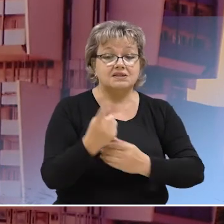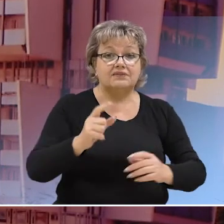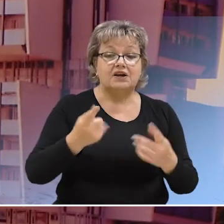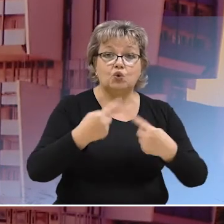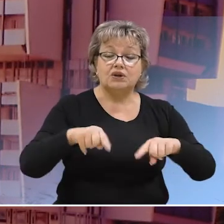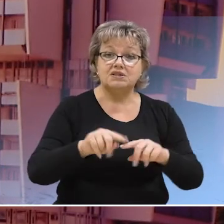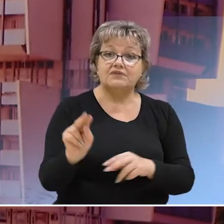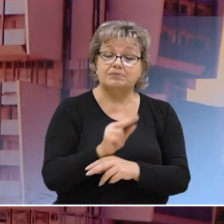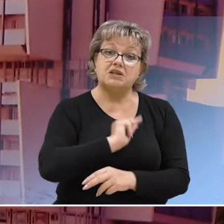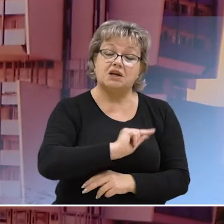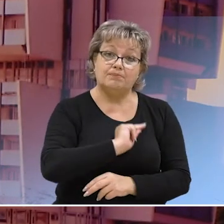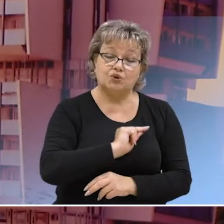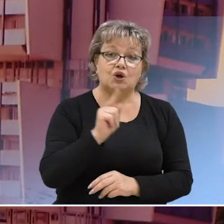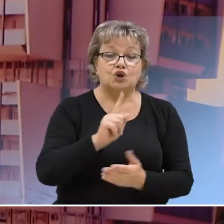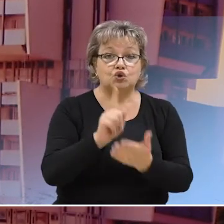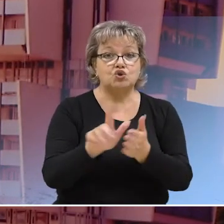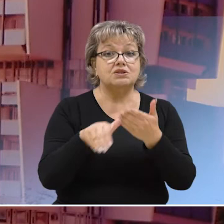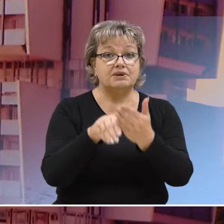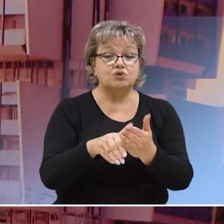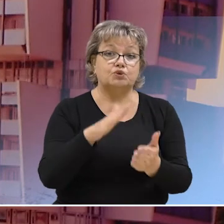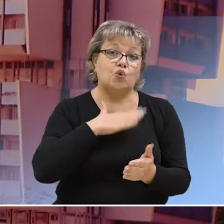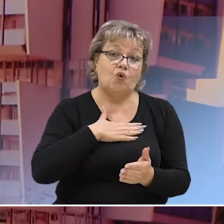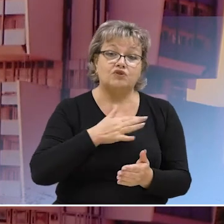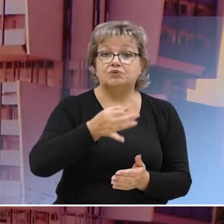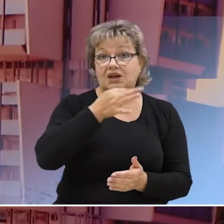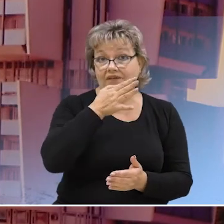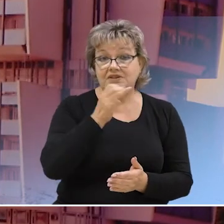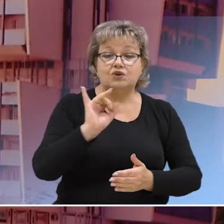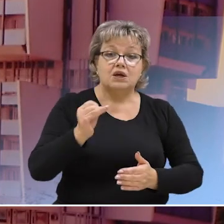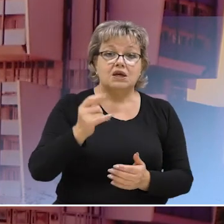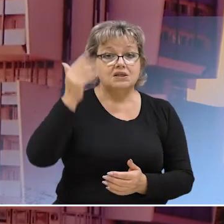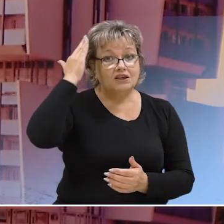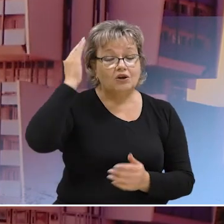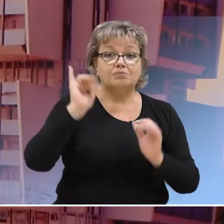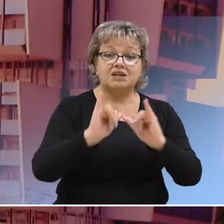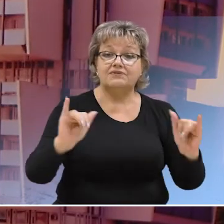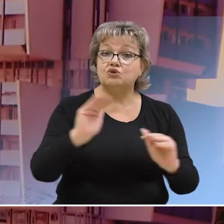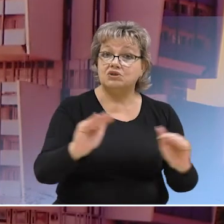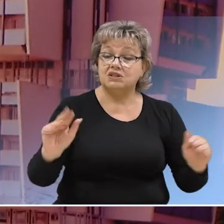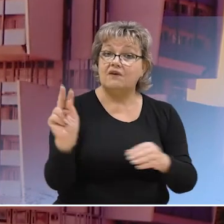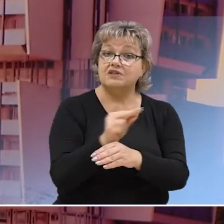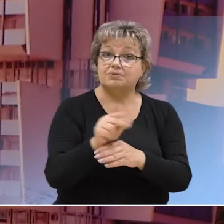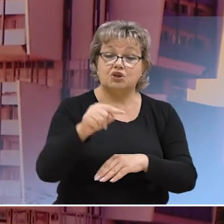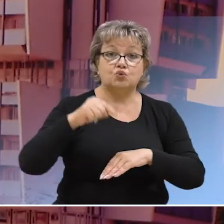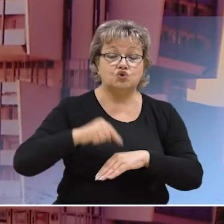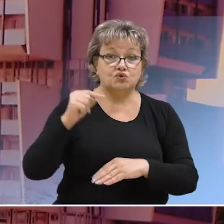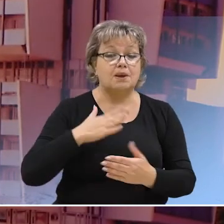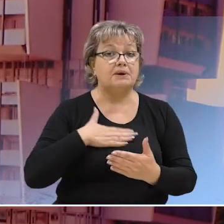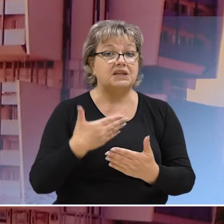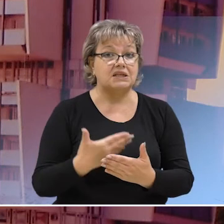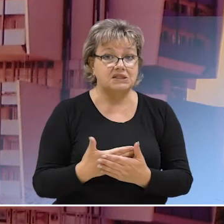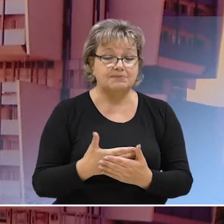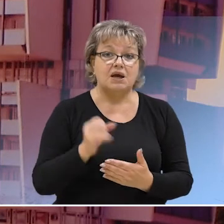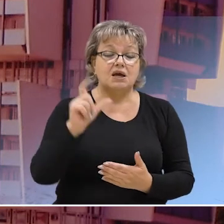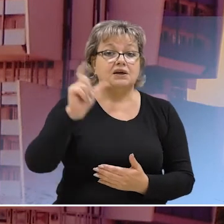и раскрывает механизм организации воспитательной работы. Он должен способствовать духовному, нравственному и интеллектуальному развитию детей, воспитанию у них